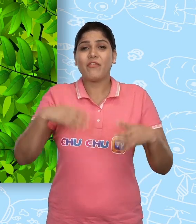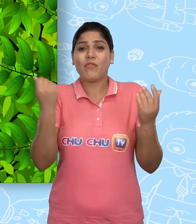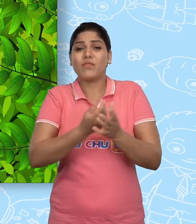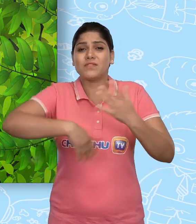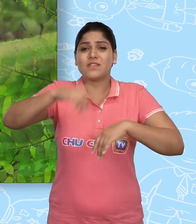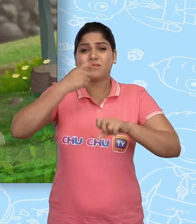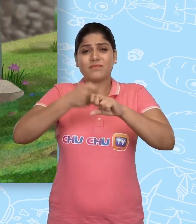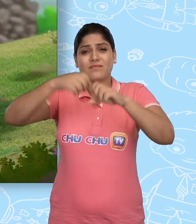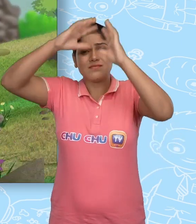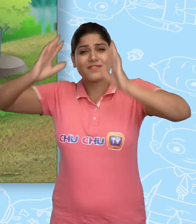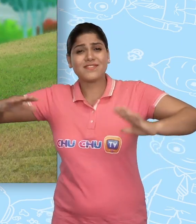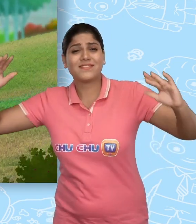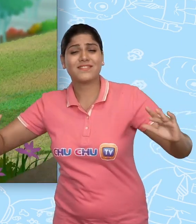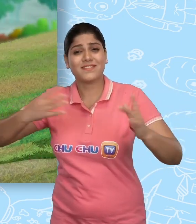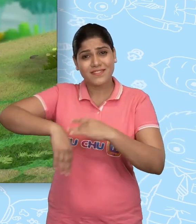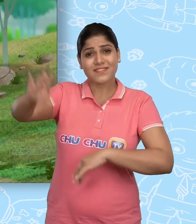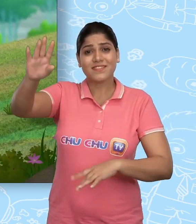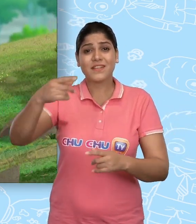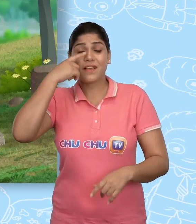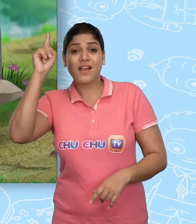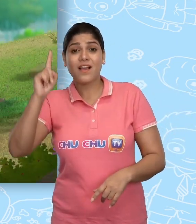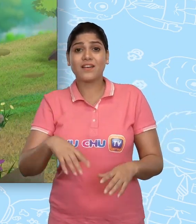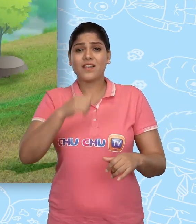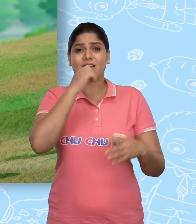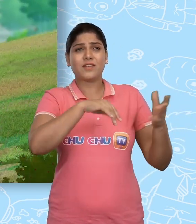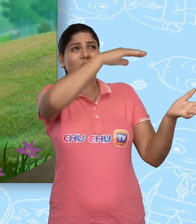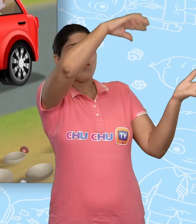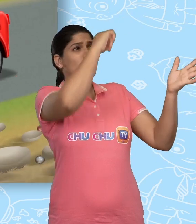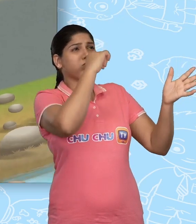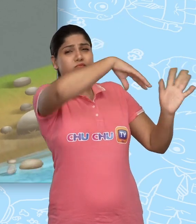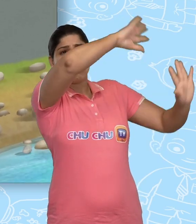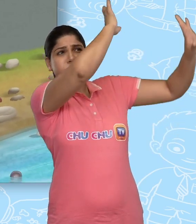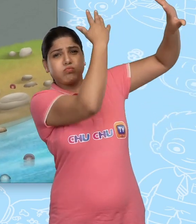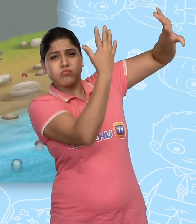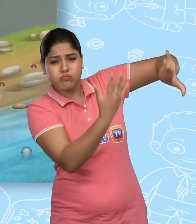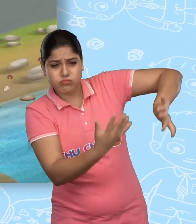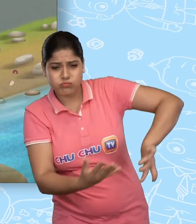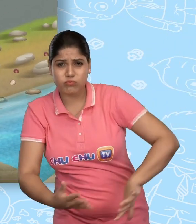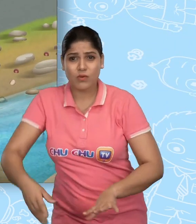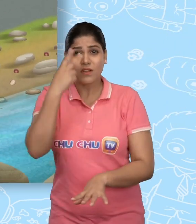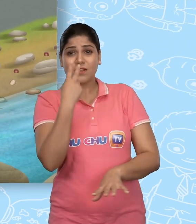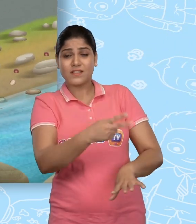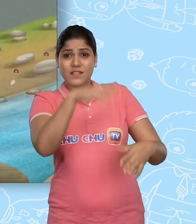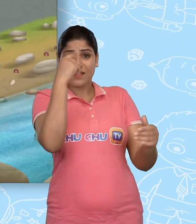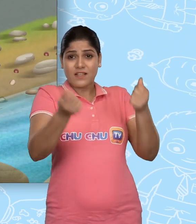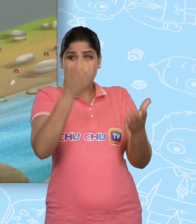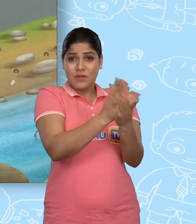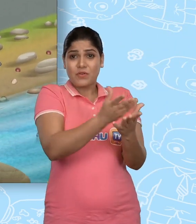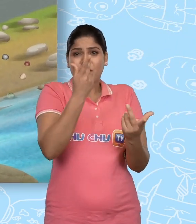थे। फिर वो सब पहाड़ों की ओर निकल पड़े। तभी माँ ने एक झरने के पास गाड़ी